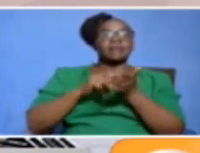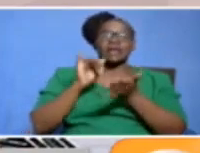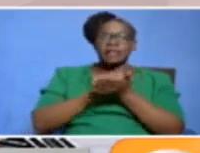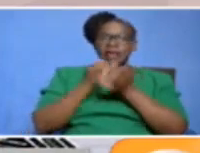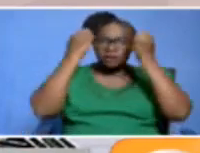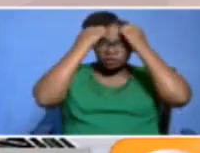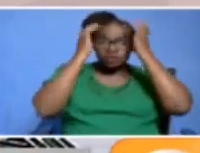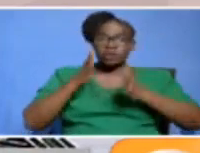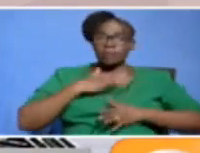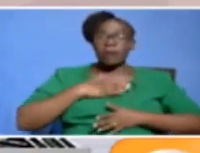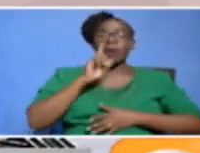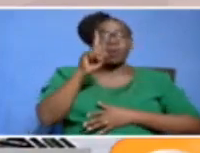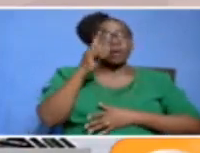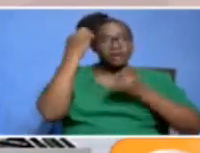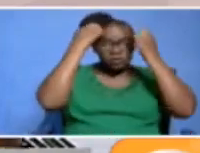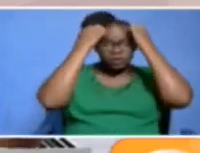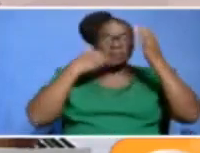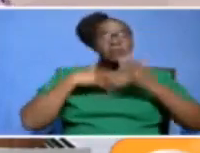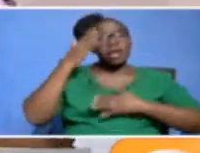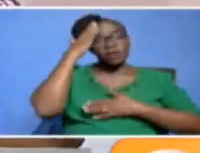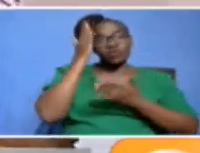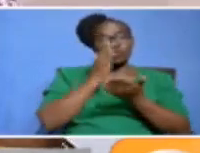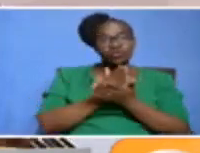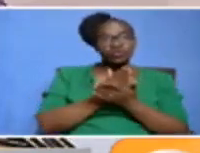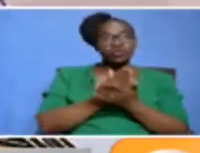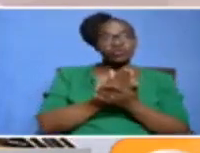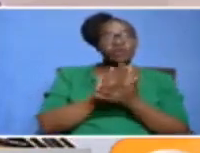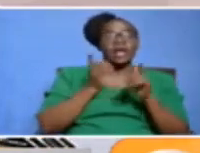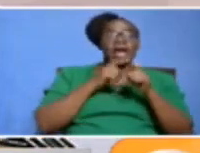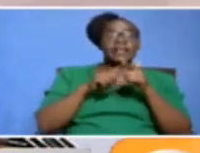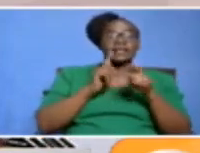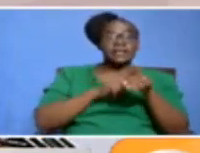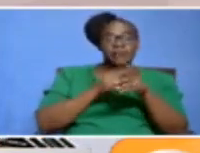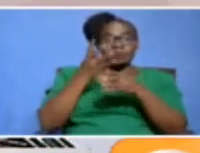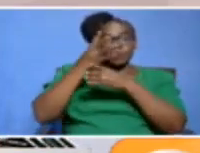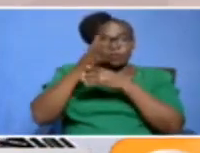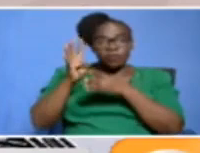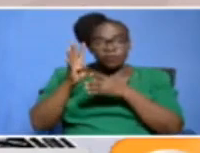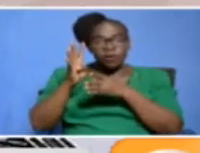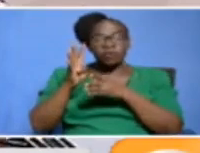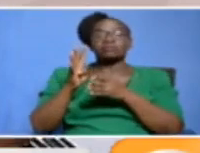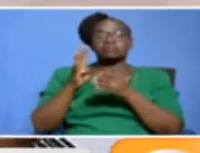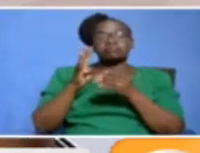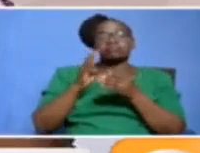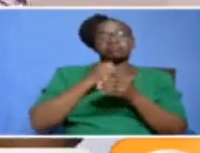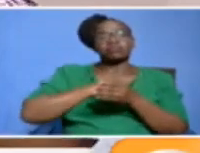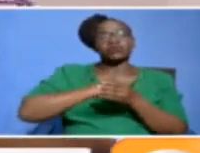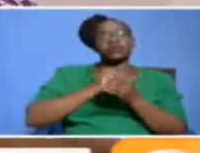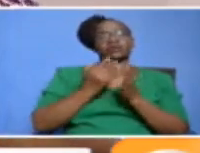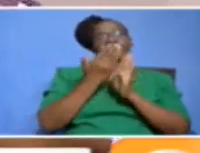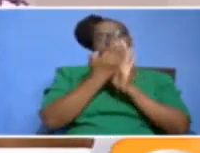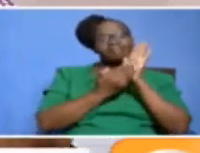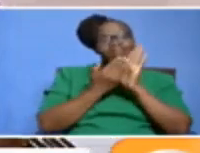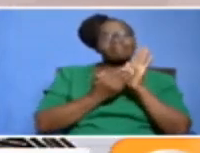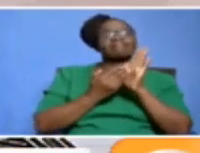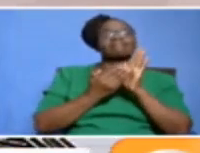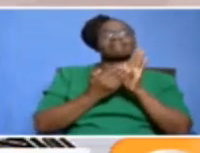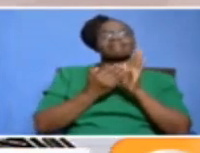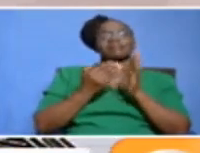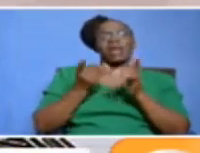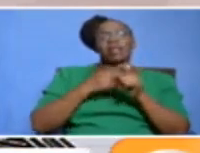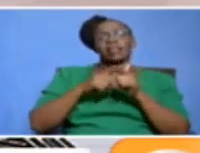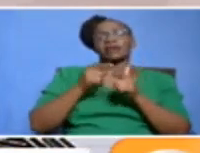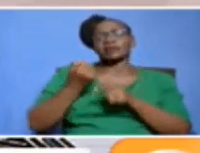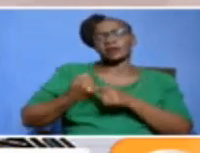wangu. Wa form 4, mtoto wa form 4 alipasuliwa na akafa. Yaani kila mwaka mtoto. Lakini mama yuko pale bado yuwashika wale watoto. Sasa